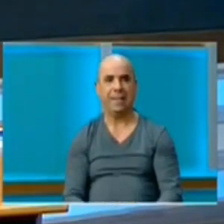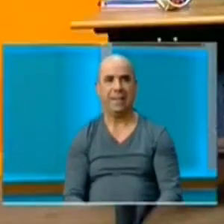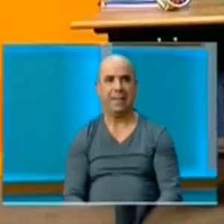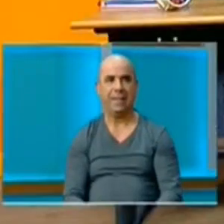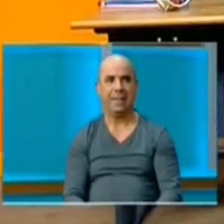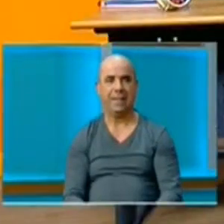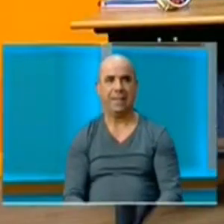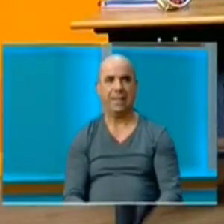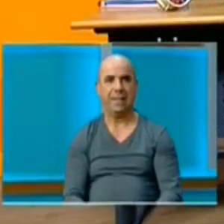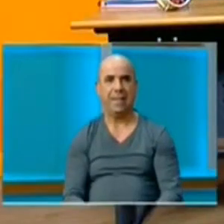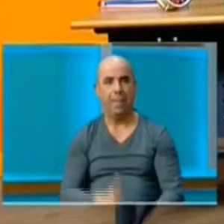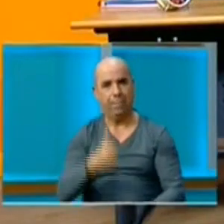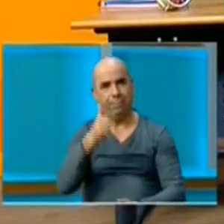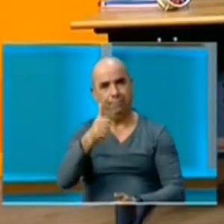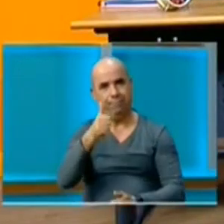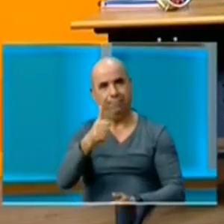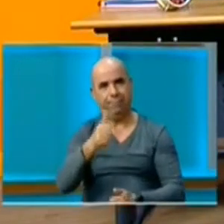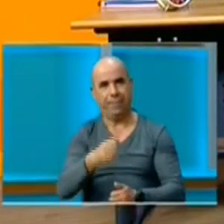جيد.